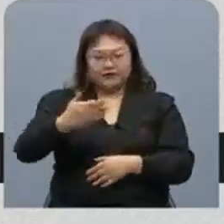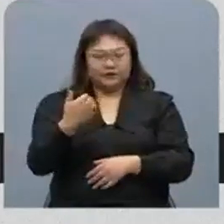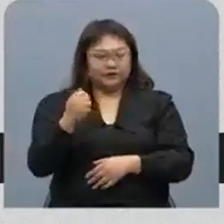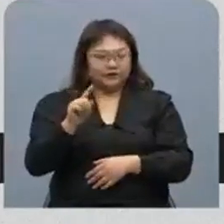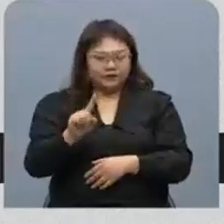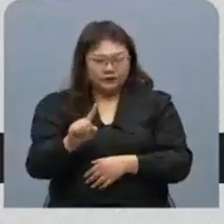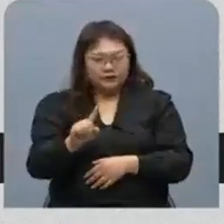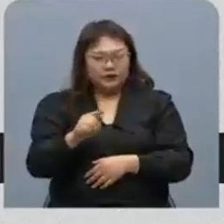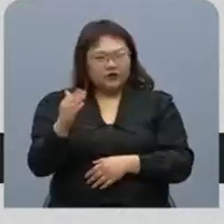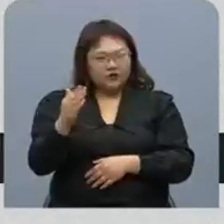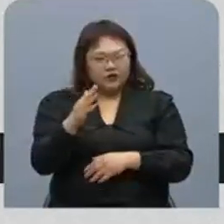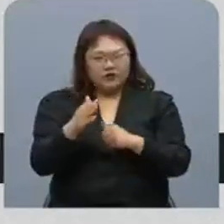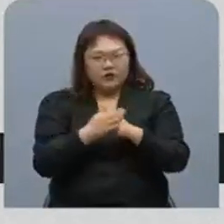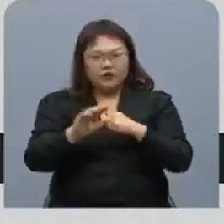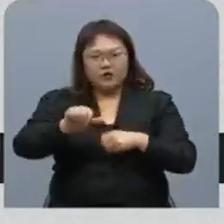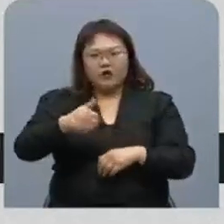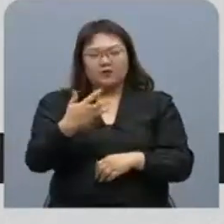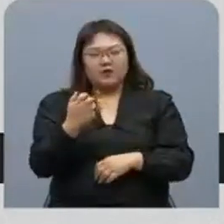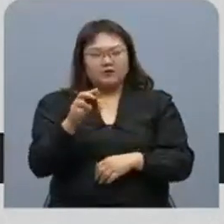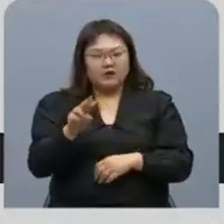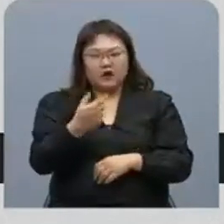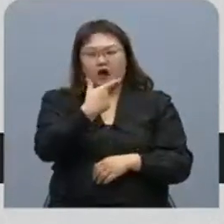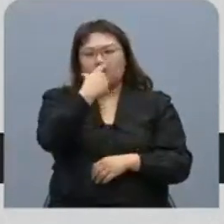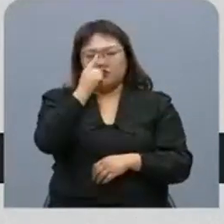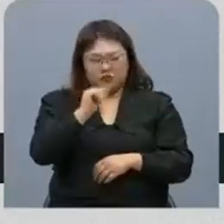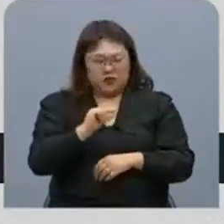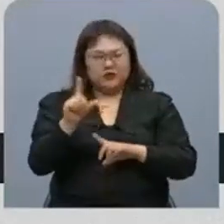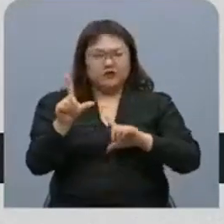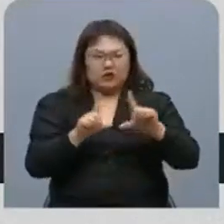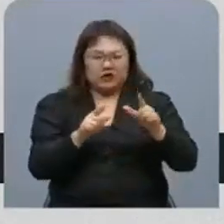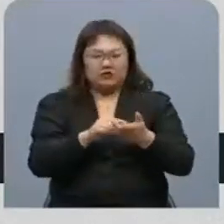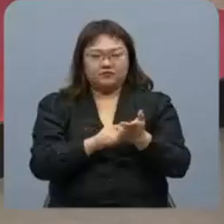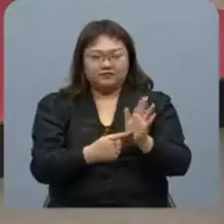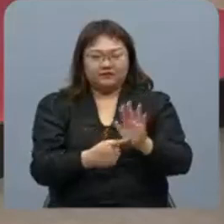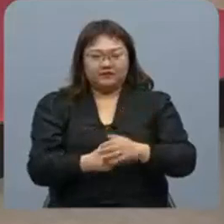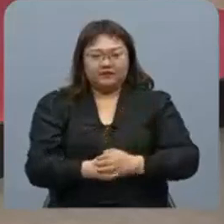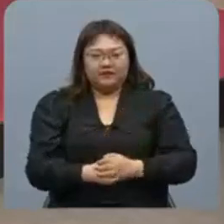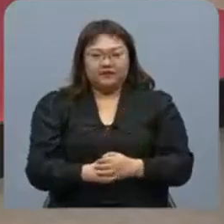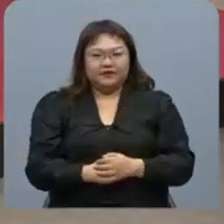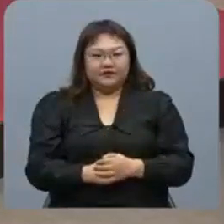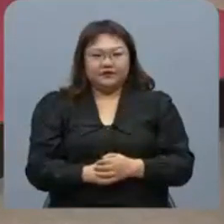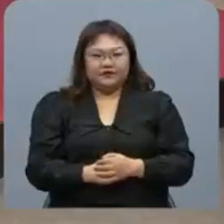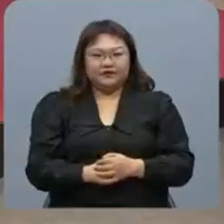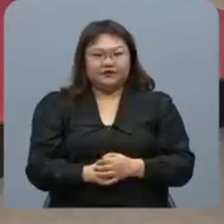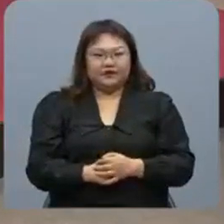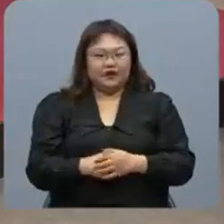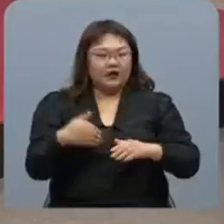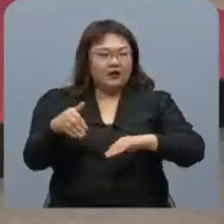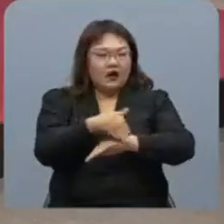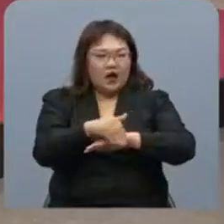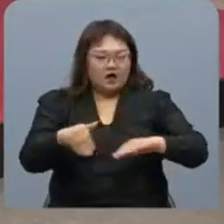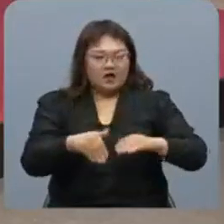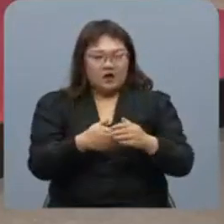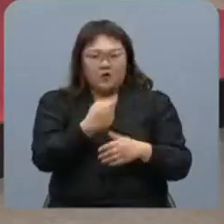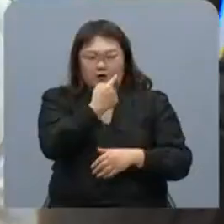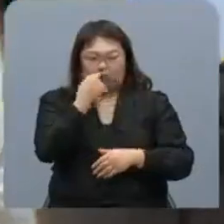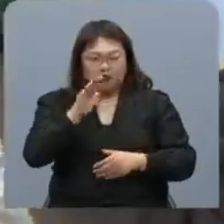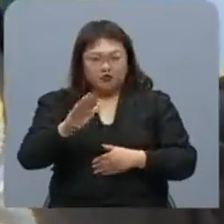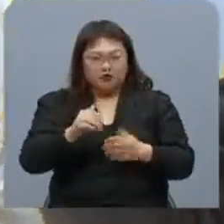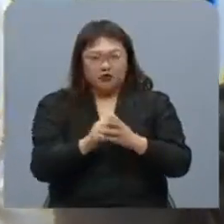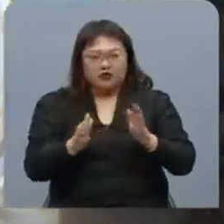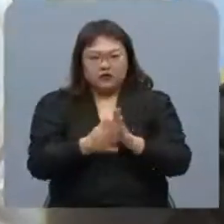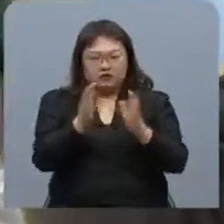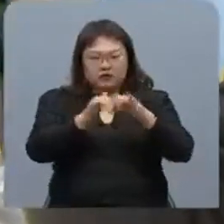1609메가와트에 그치면서 582메가와트나 부족하다고 판단한 겁니다. 이 같은 계획이 알려지자 시민사회